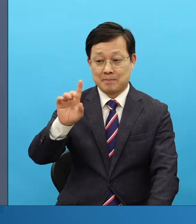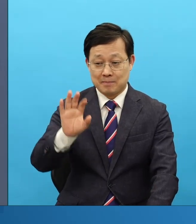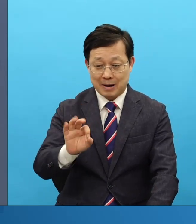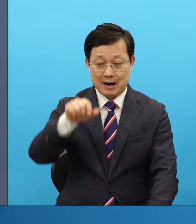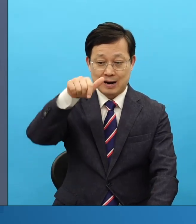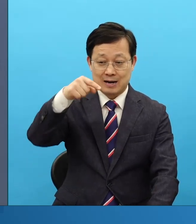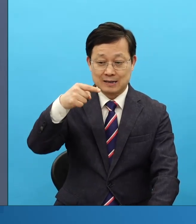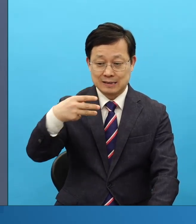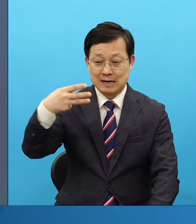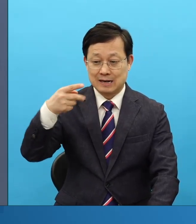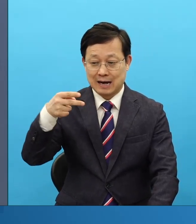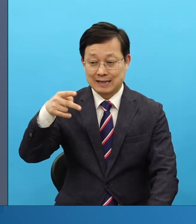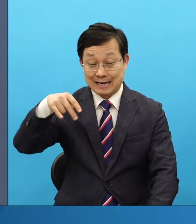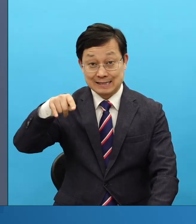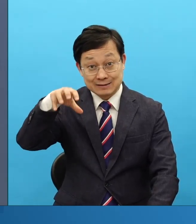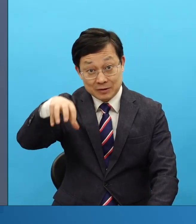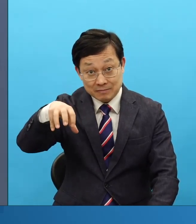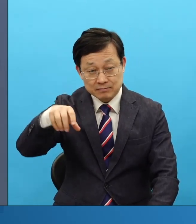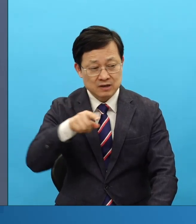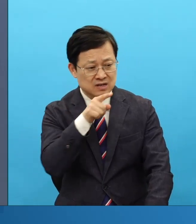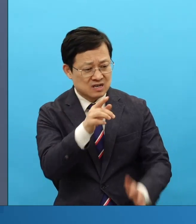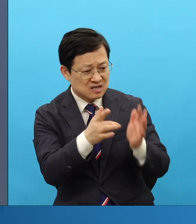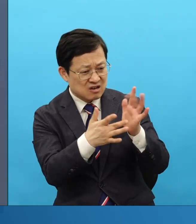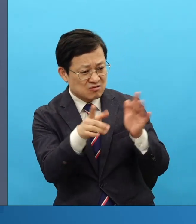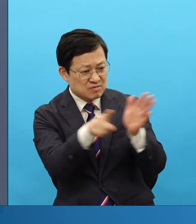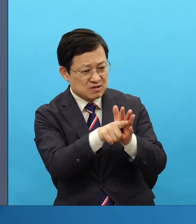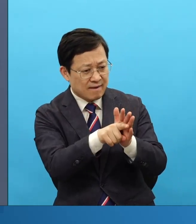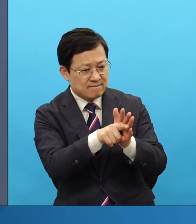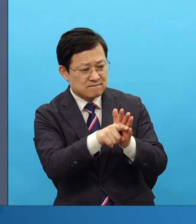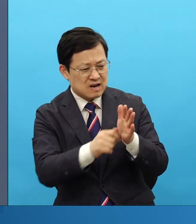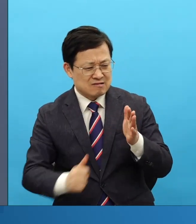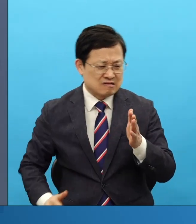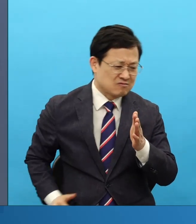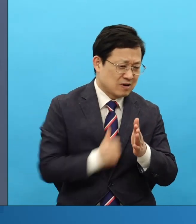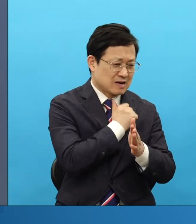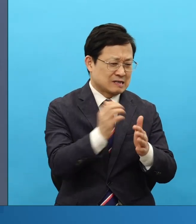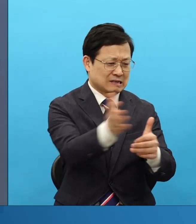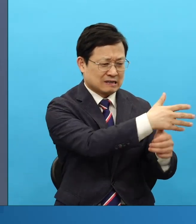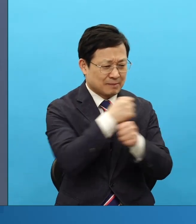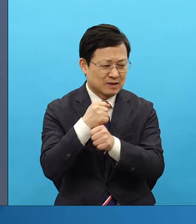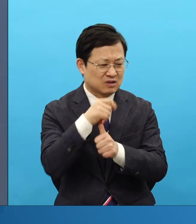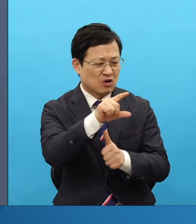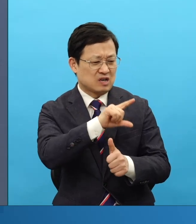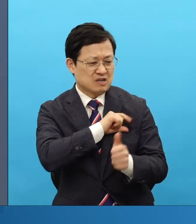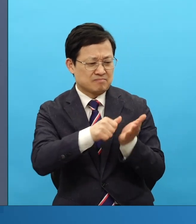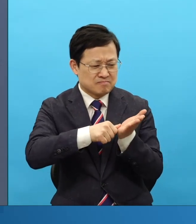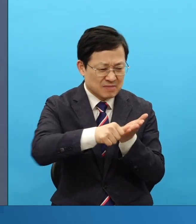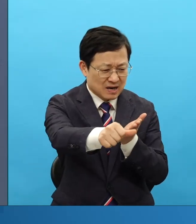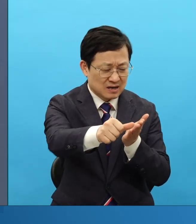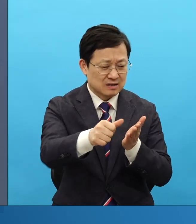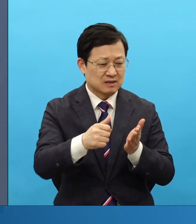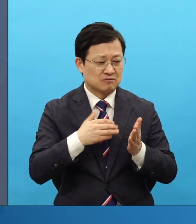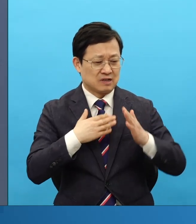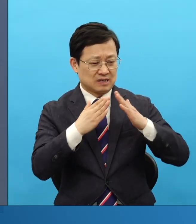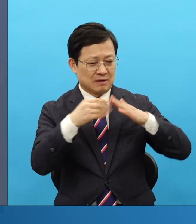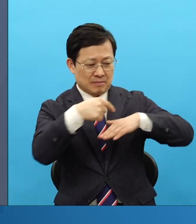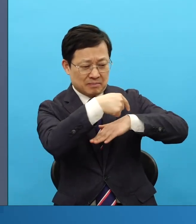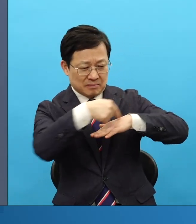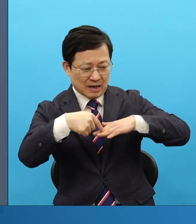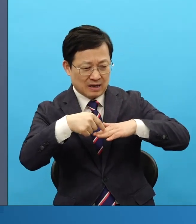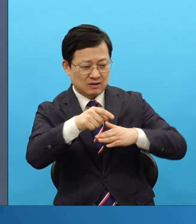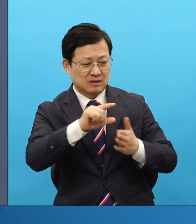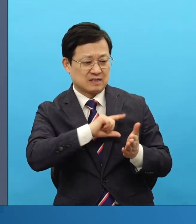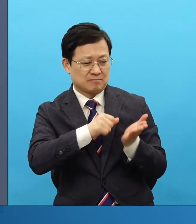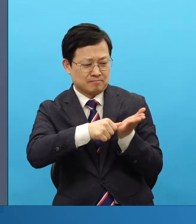이 사람 호적을 다 파내버려요. And so because he was a believer of Jesus, 집안에서. this nation, they got rid of his family 아예 registry. 집안에서 그냥